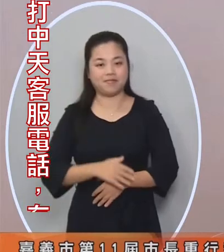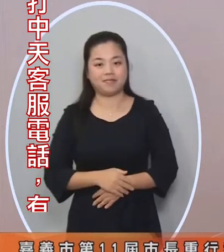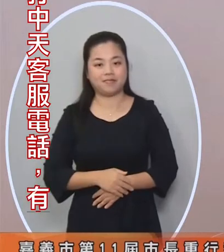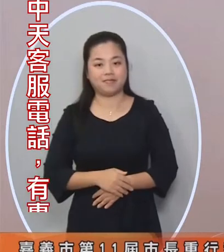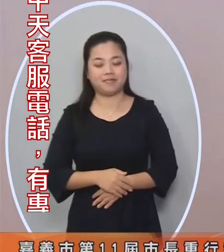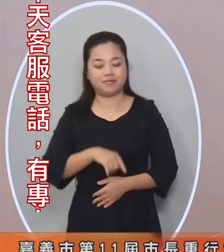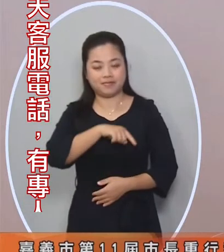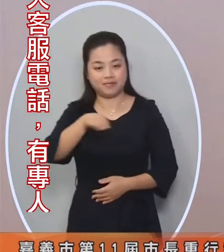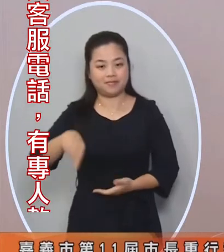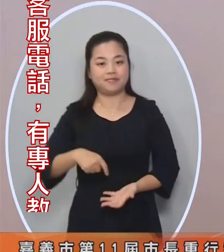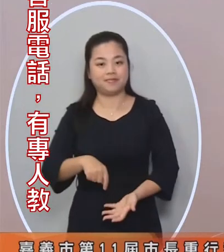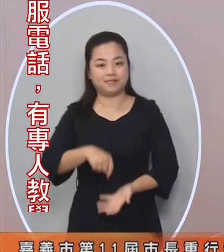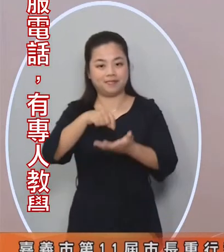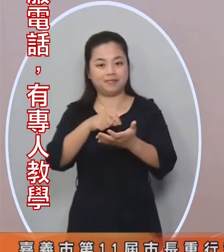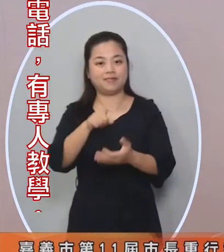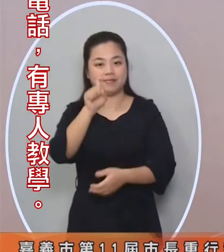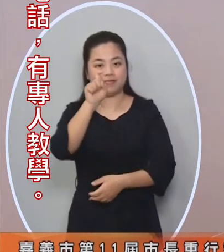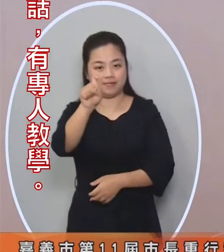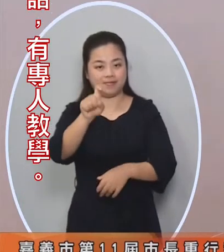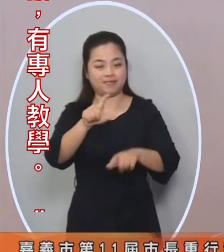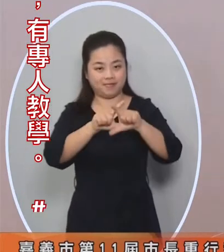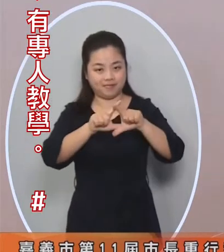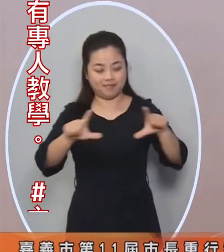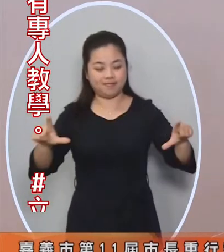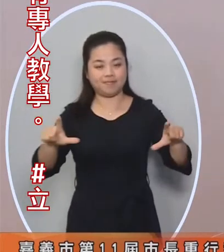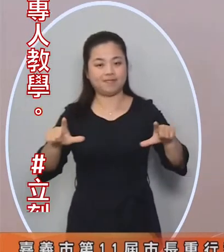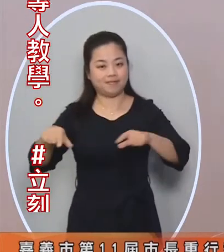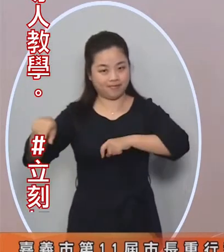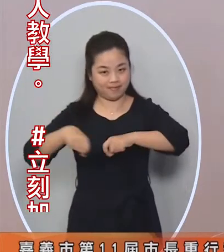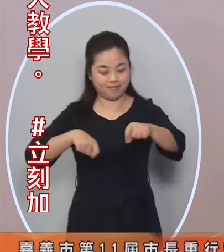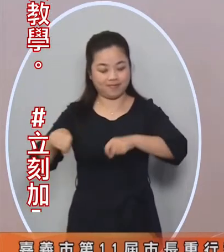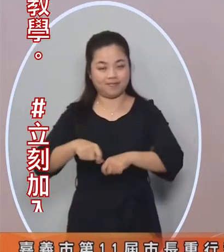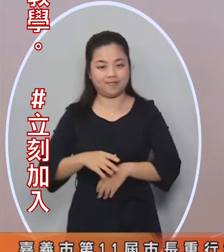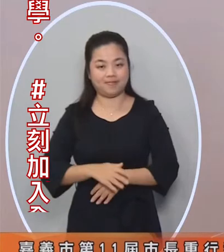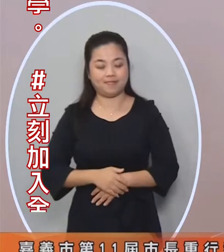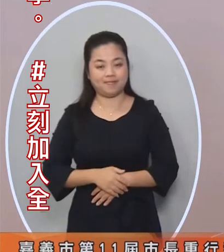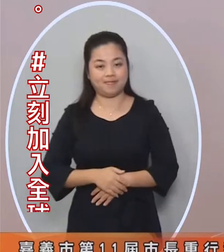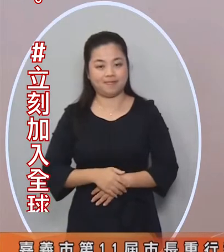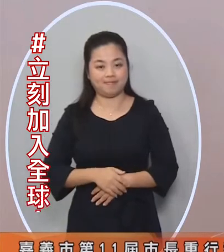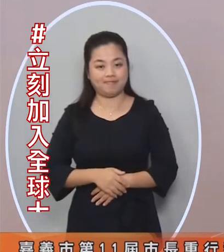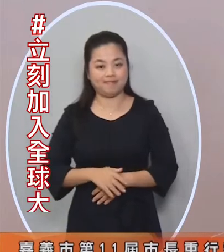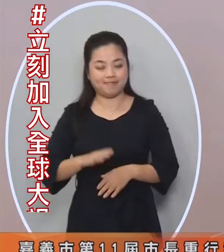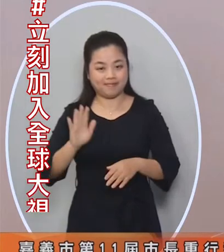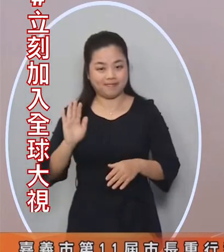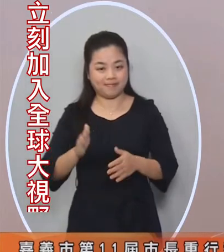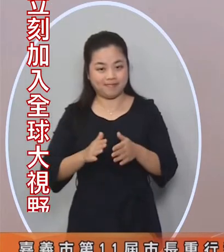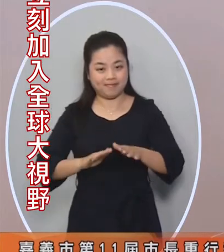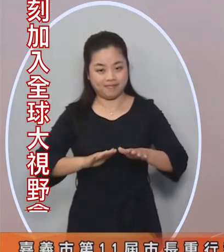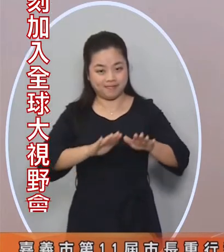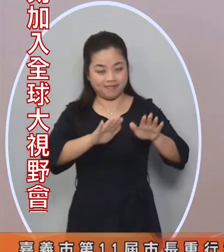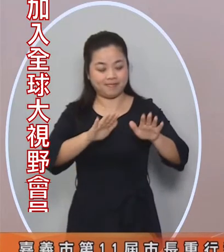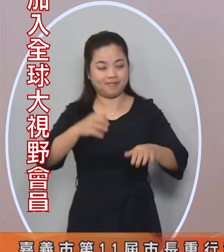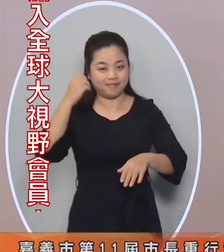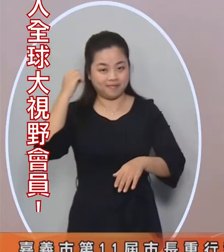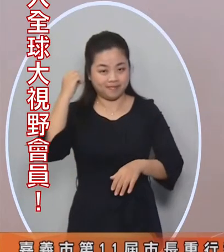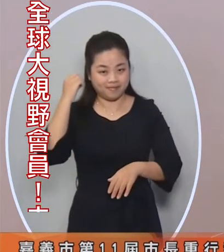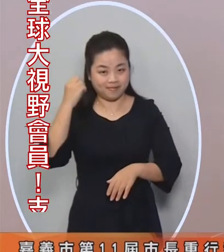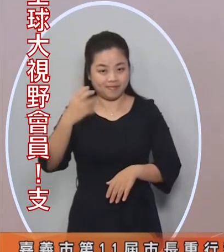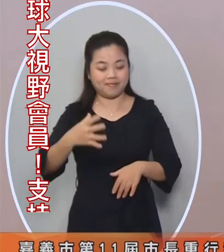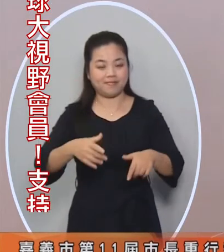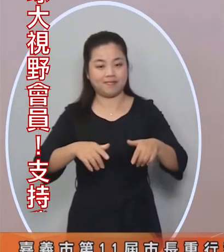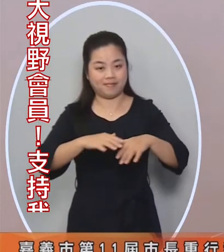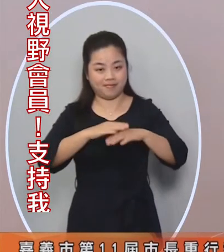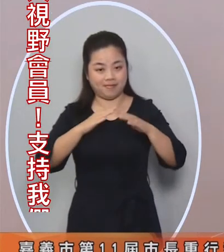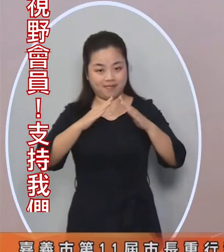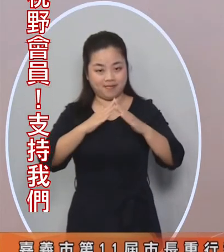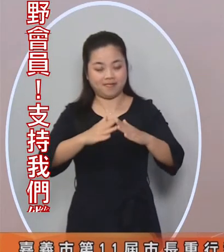想，所以我们提出了十大旗舰计划。因为要迈向台湾新都心，我们的未来一定要先规划，